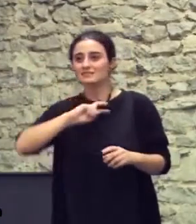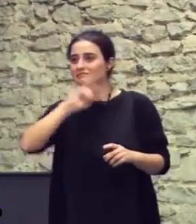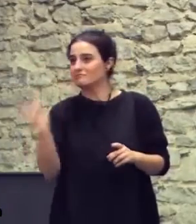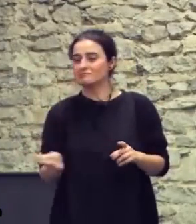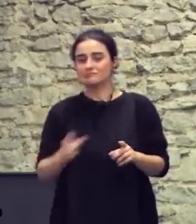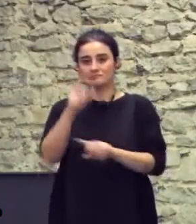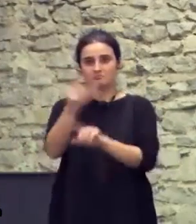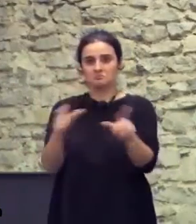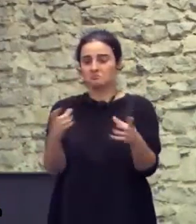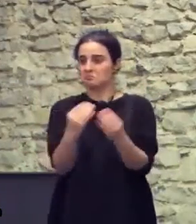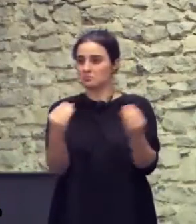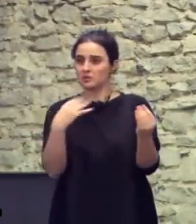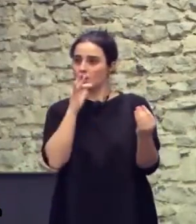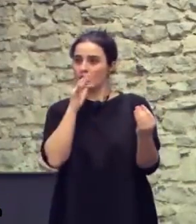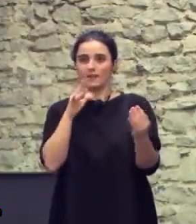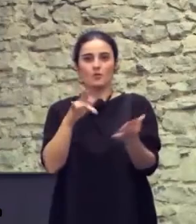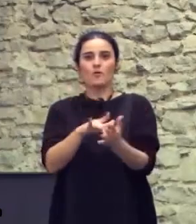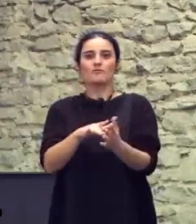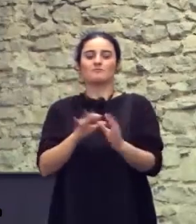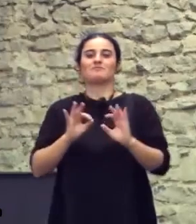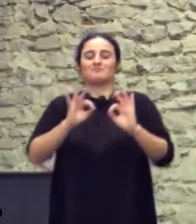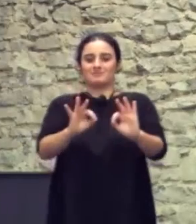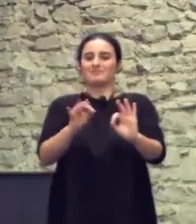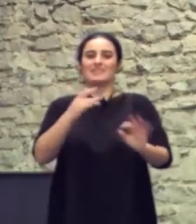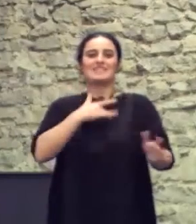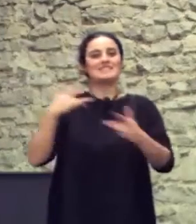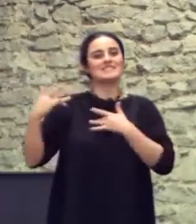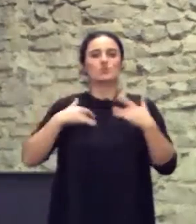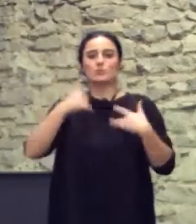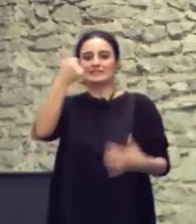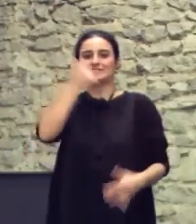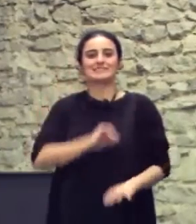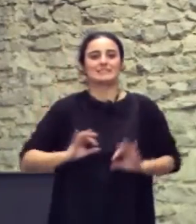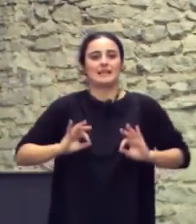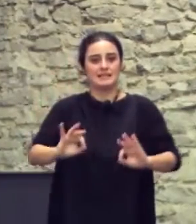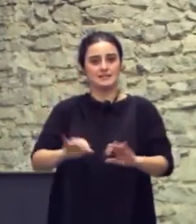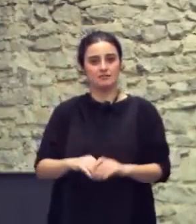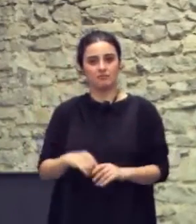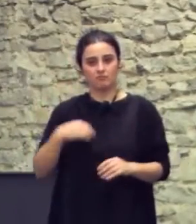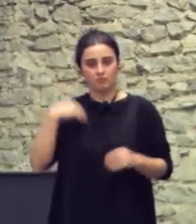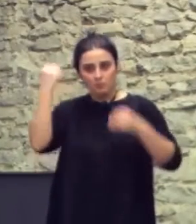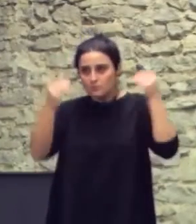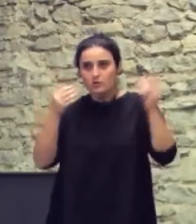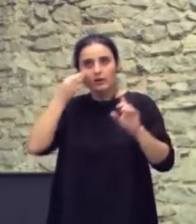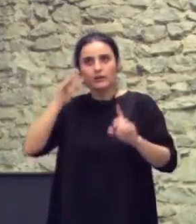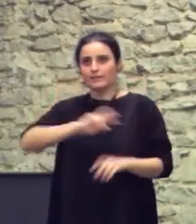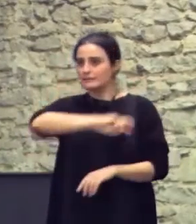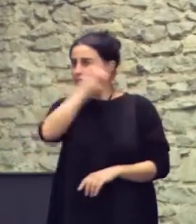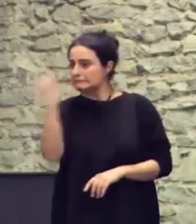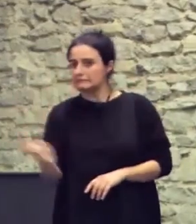dituela, transexualitatearen sintoma bat bezala. Eta uste dute realitatea asko zanitzagoa dela, ez?